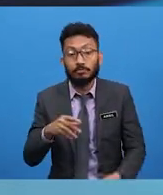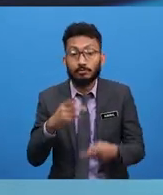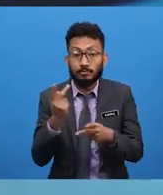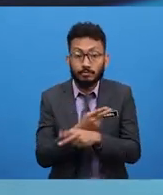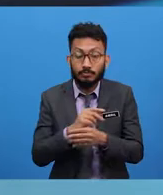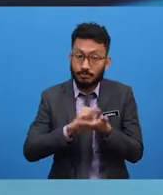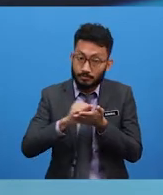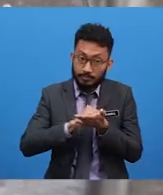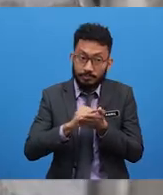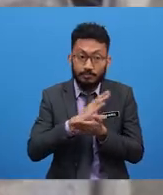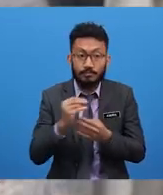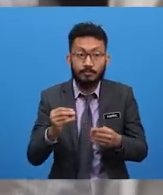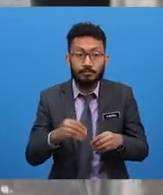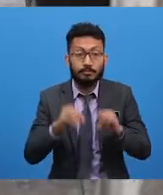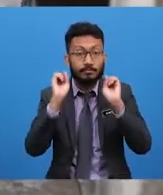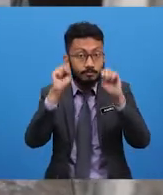kali bilasan.